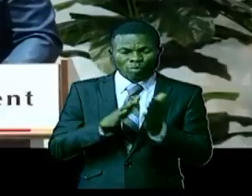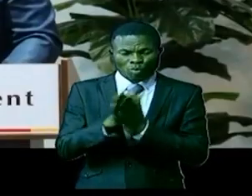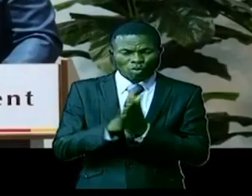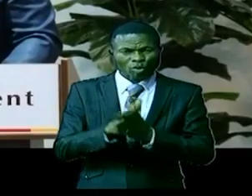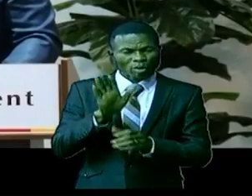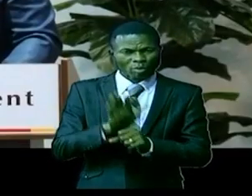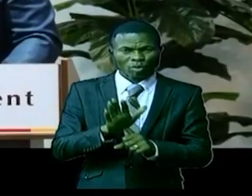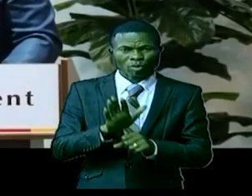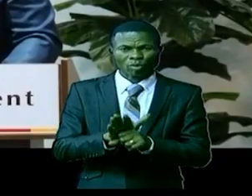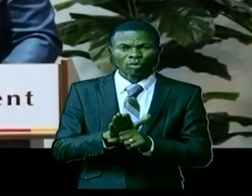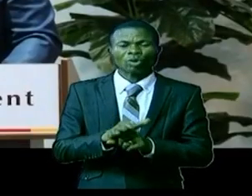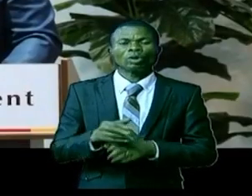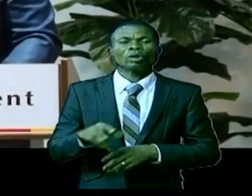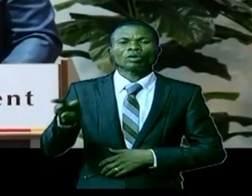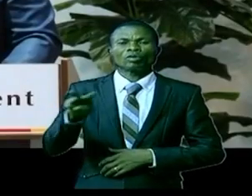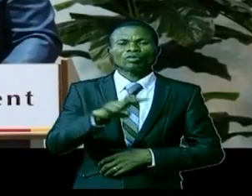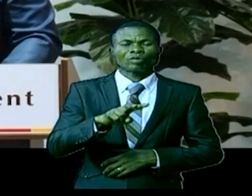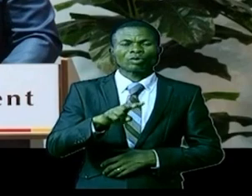que